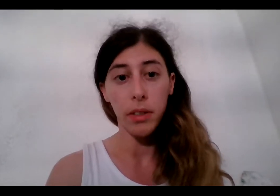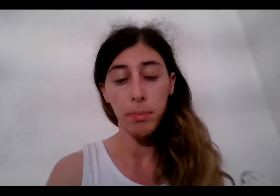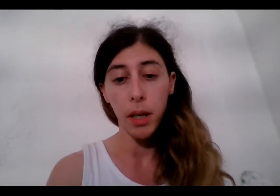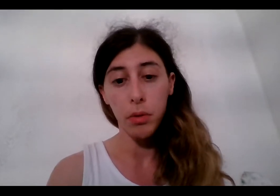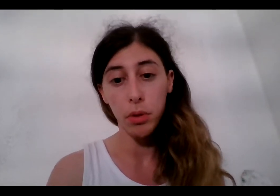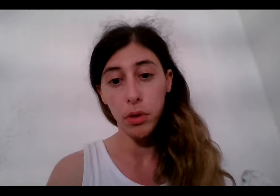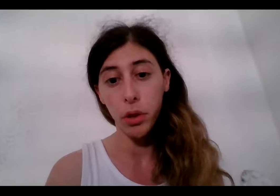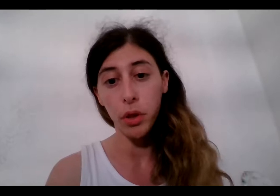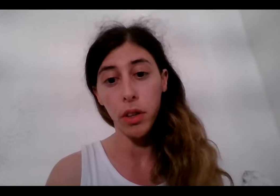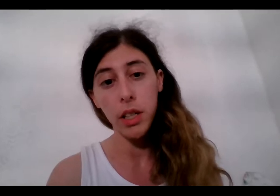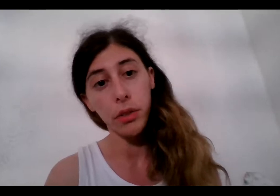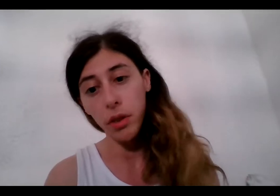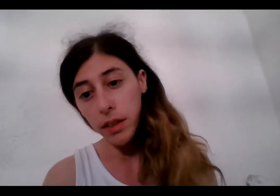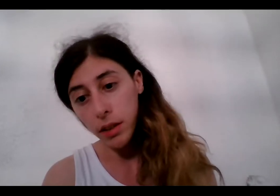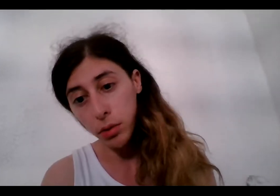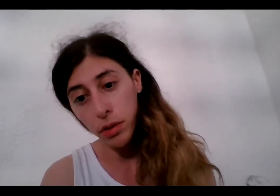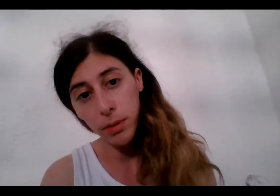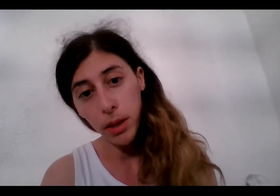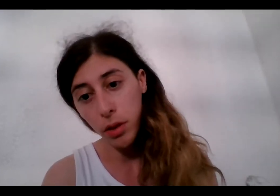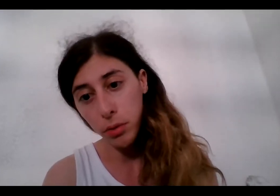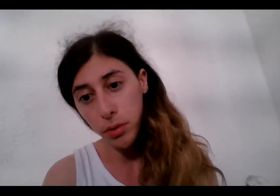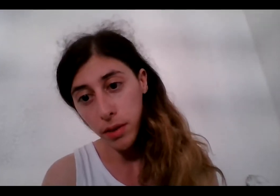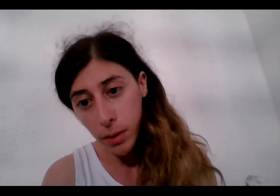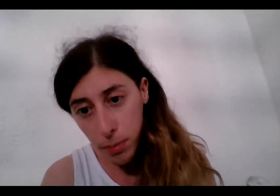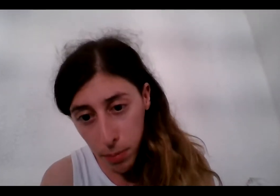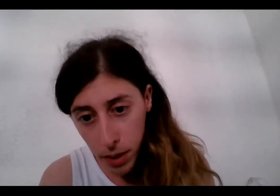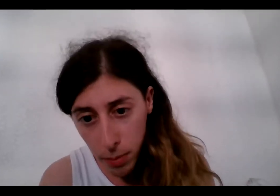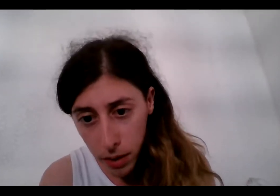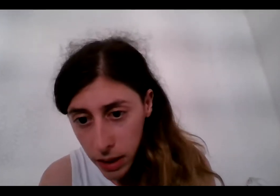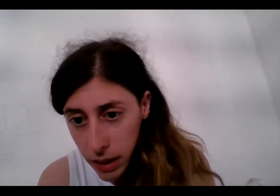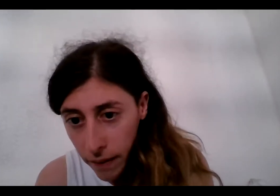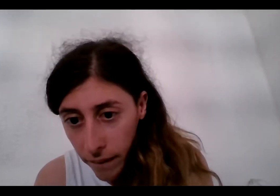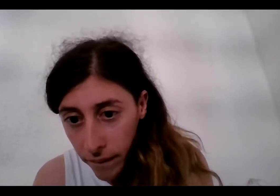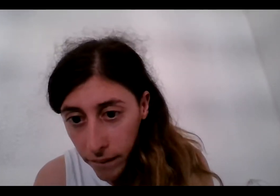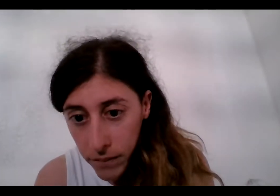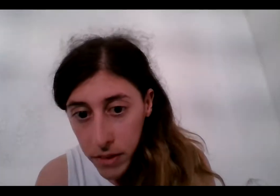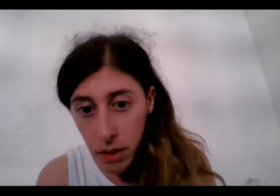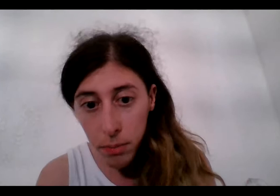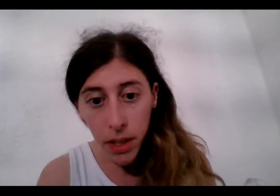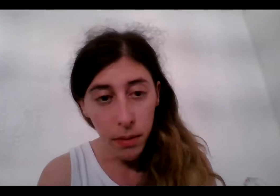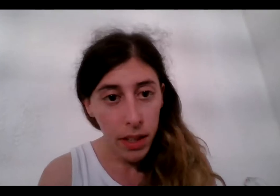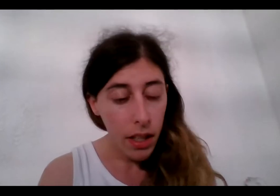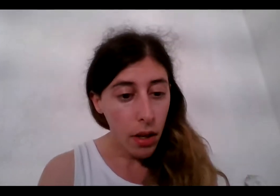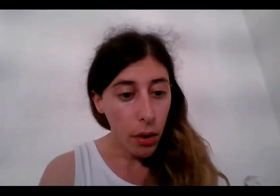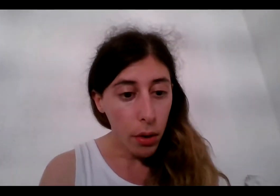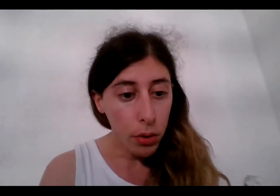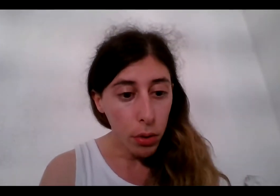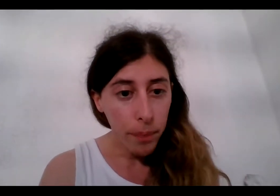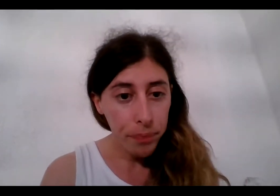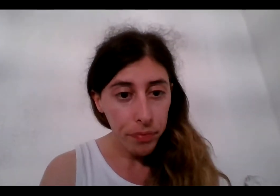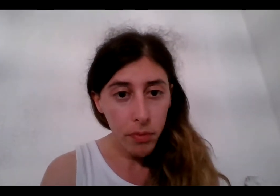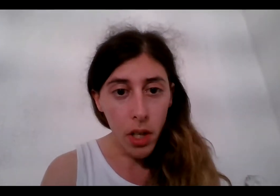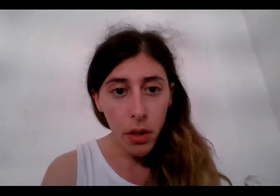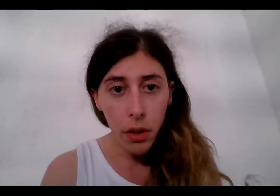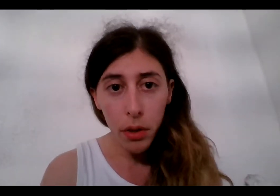en place. que tratamos Là, j'entends la traduction en implementar. espagnol, du coup, ça va être un petit peu pénible. Merci. Donc,